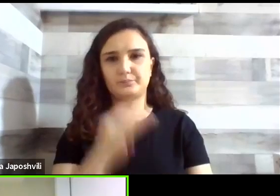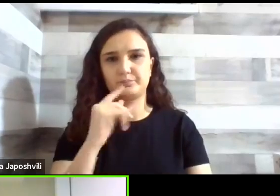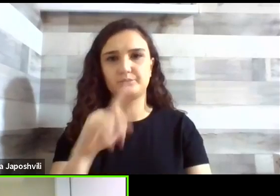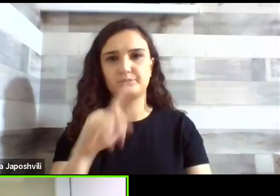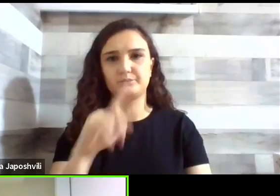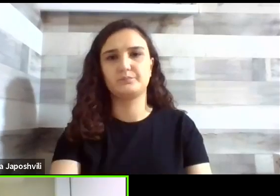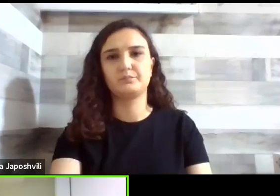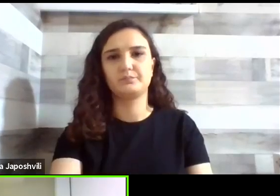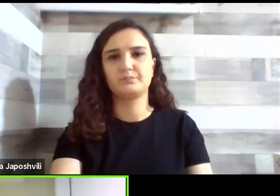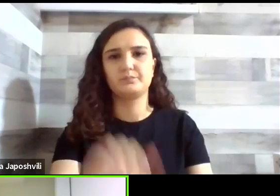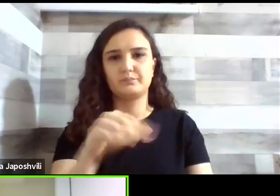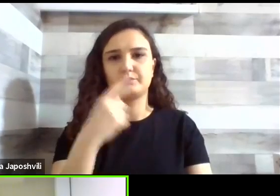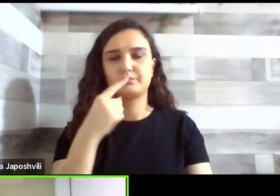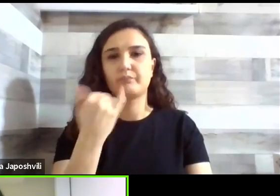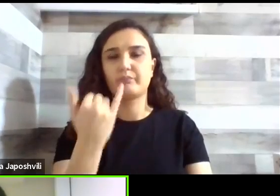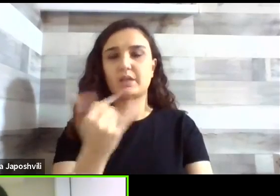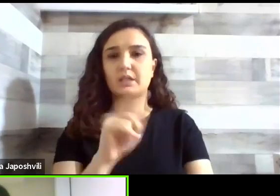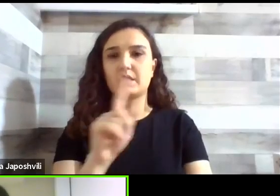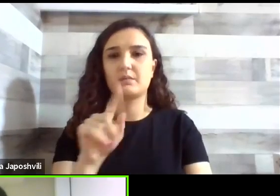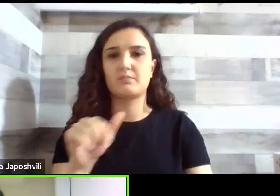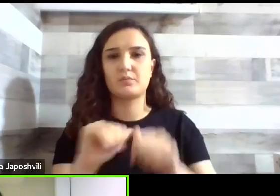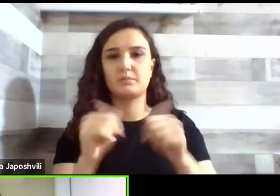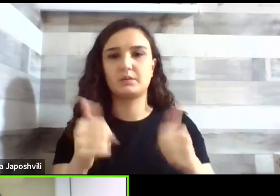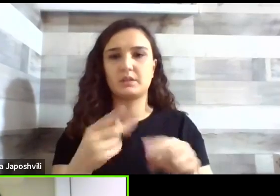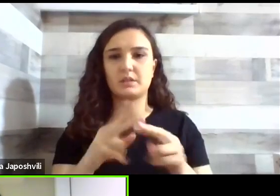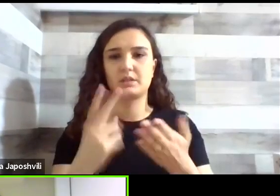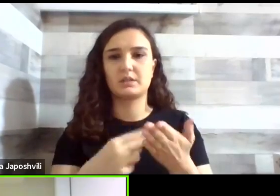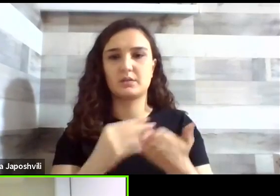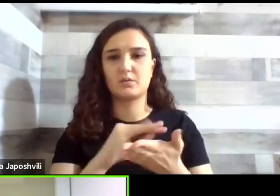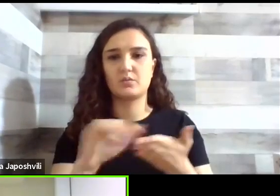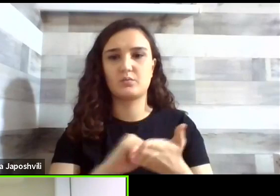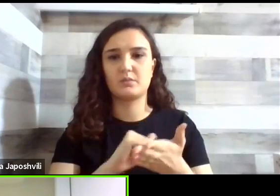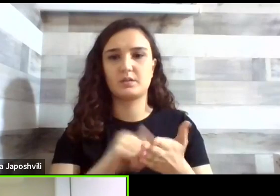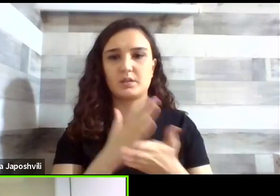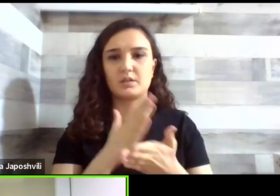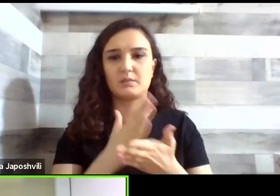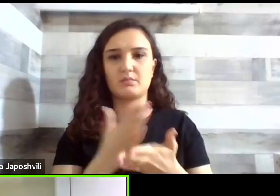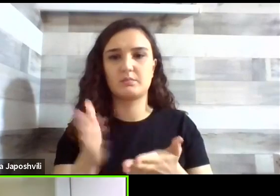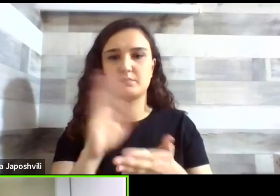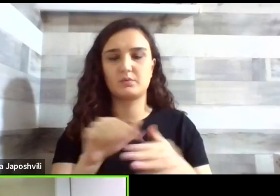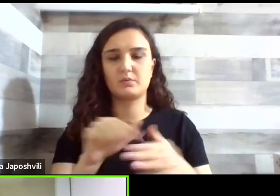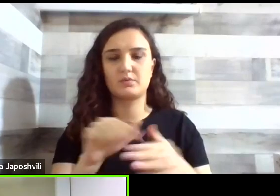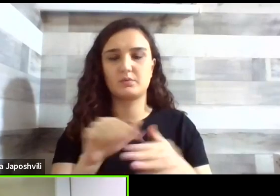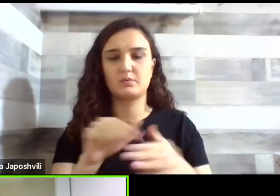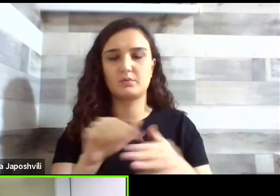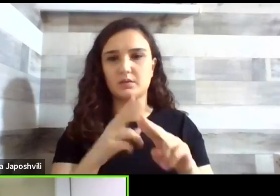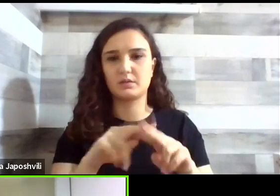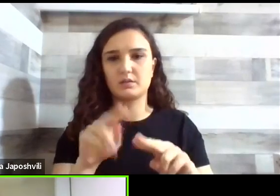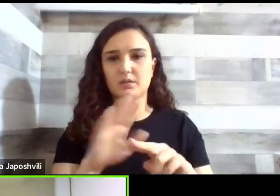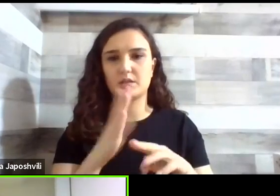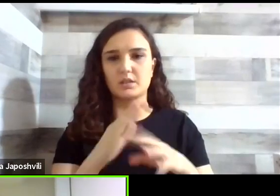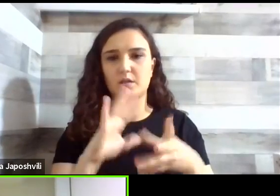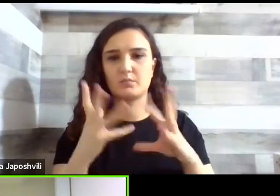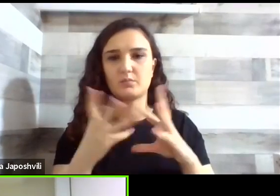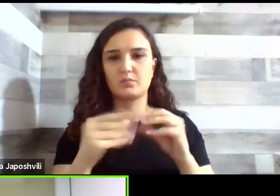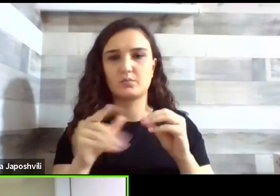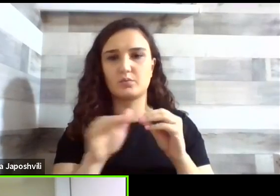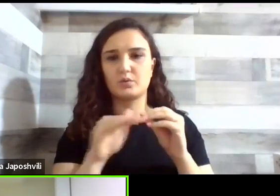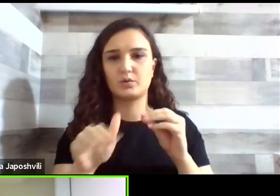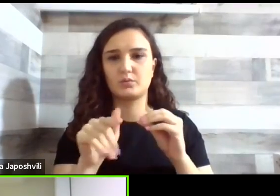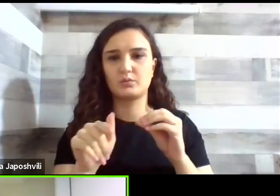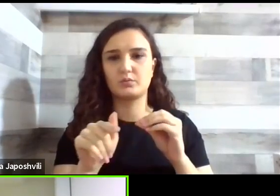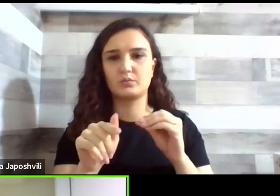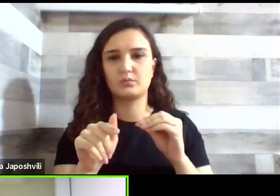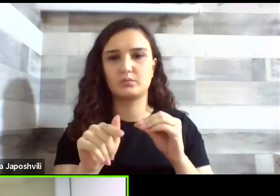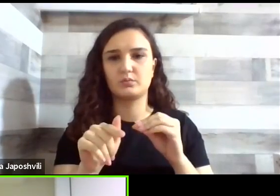ისე რომ შემიძლია ვთქვა, რომ დღეს რა სახითაც ეს გზამკვლევის დოკუმენტი არსებობს, მოდით ასე ვთქვა, რომ ეს არ არის აბსოლუტური, ეს არ არის